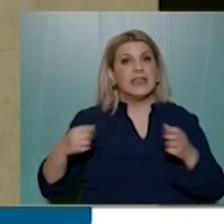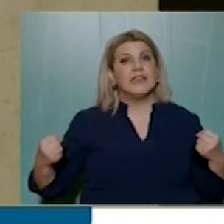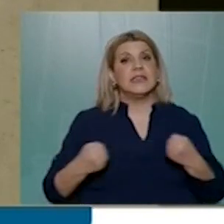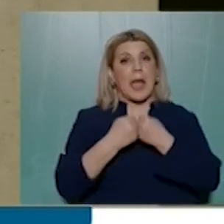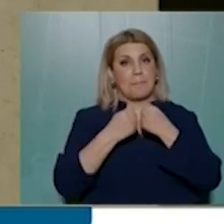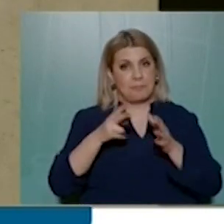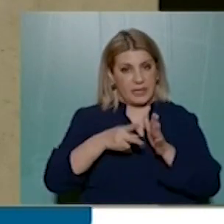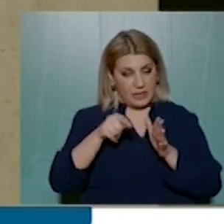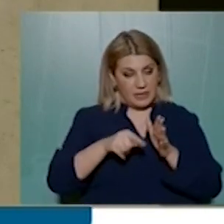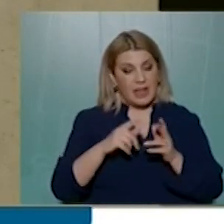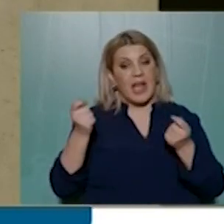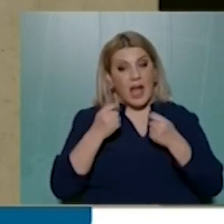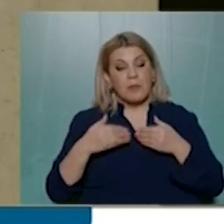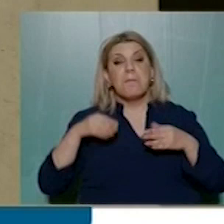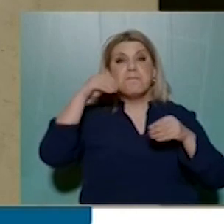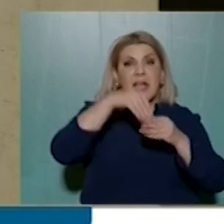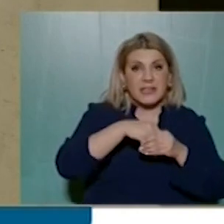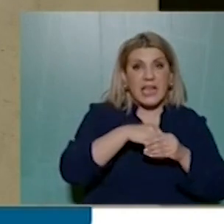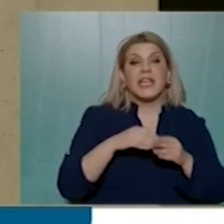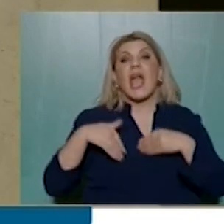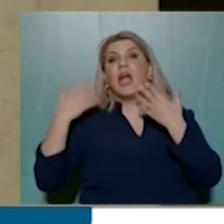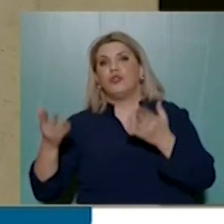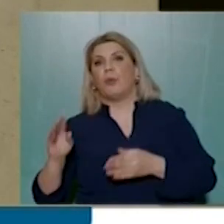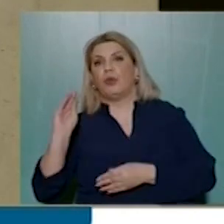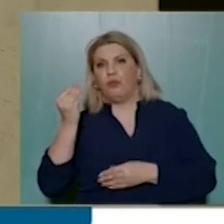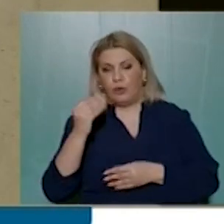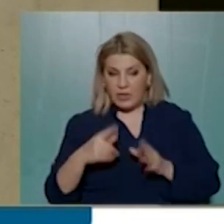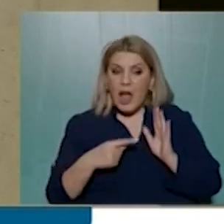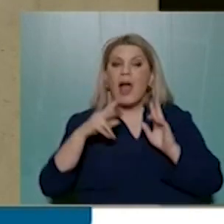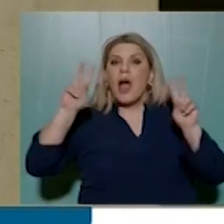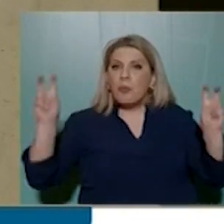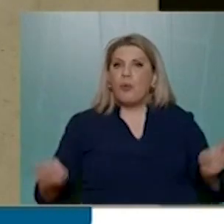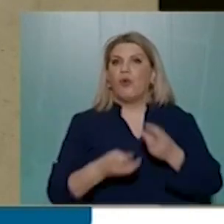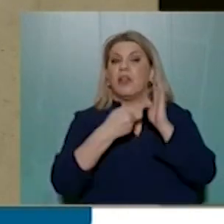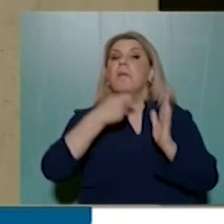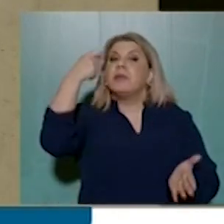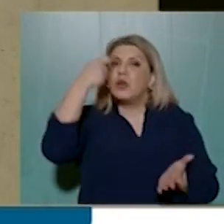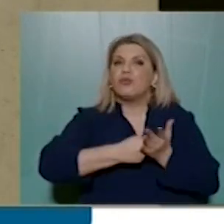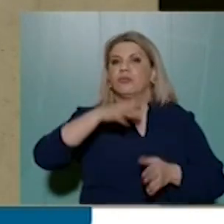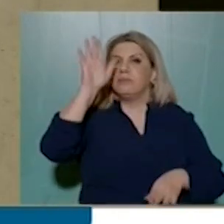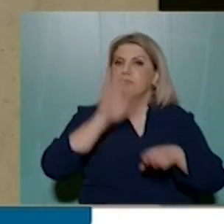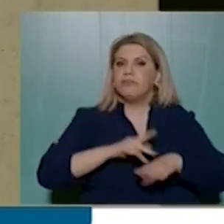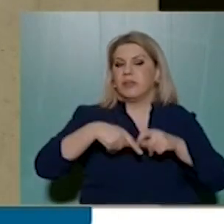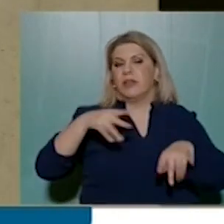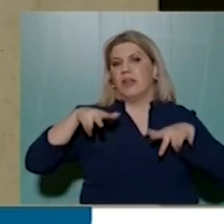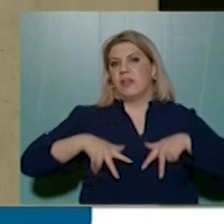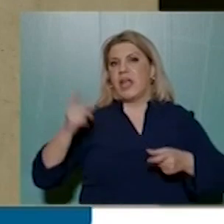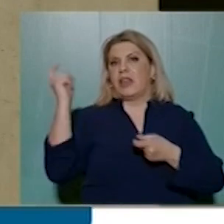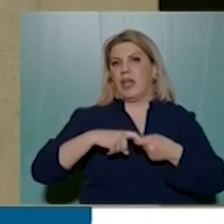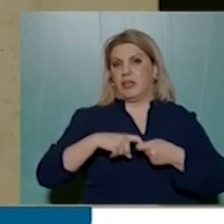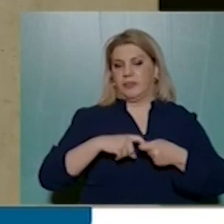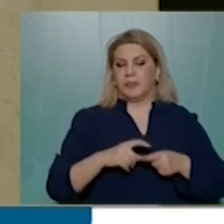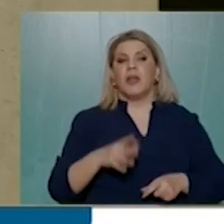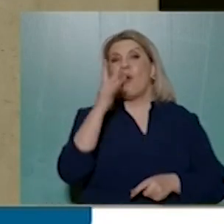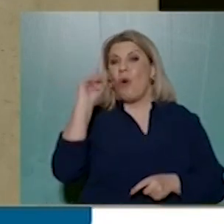μέσα και έξω από τη βουλή και από δημοτικά συμβούλια για να αποκαλυφθούν και να πληρώσουν οι πραγματικοί ένοχοι κυβερνήσεις και εταιρείες